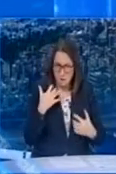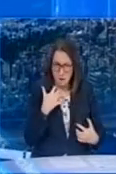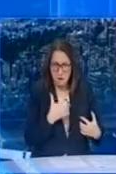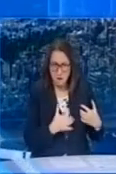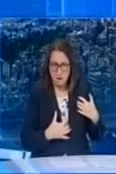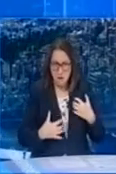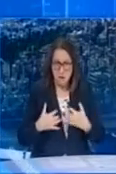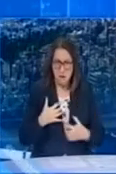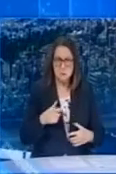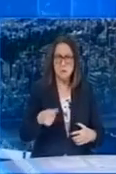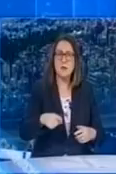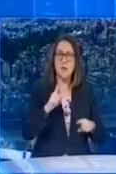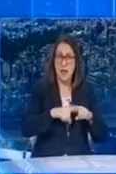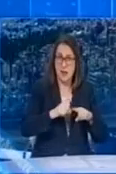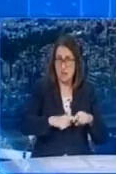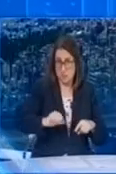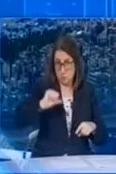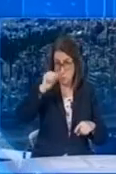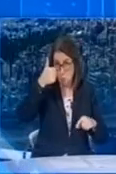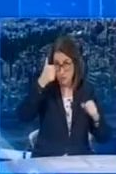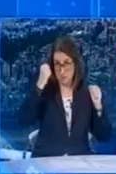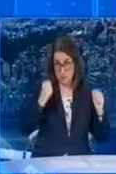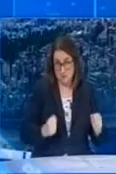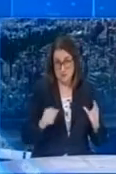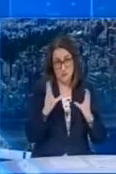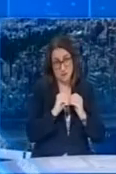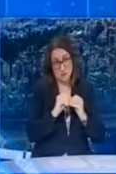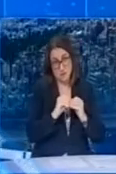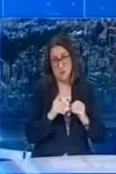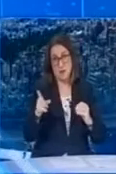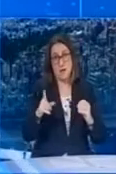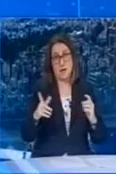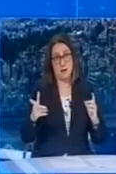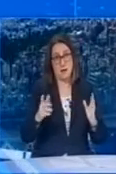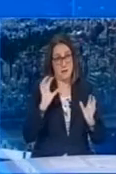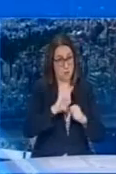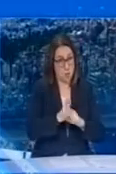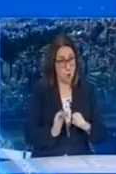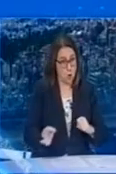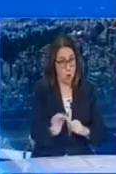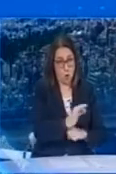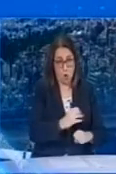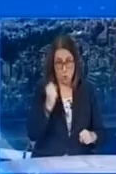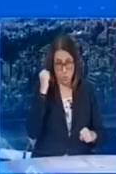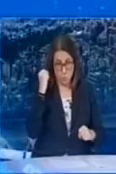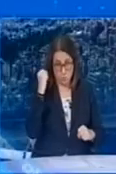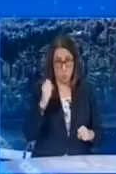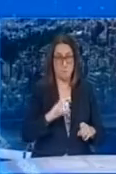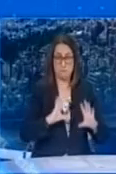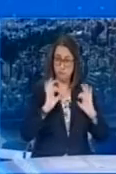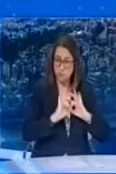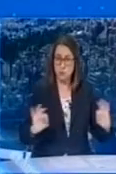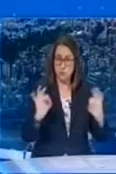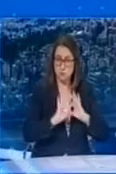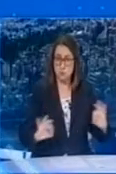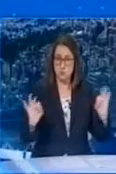είναι πρωταθλήτρια στην αντιμετώπιση της πανδημίας όπως διαρκώς η κυβέρνηση καυχαίται. Η